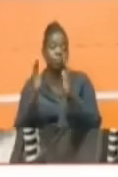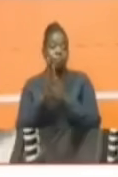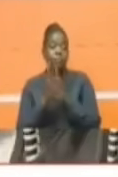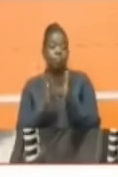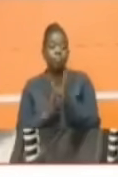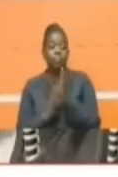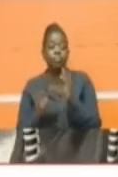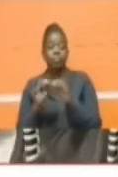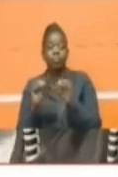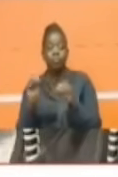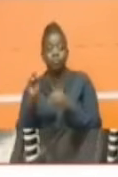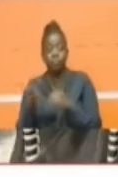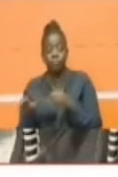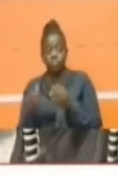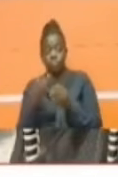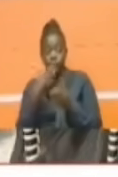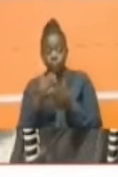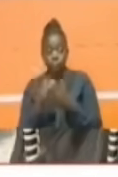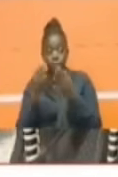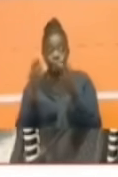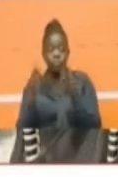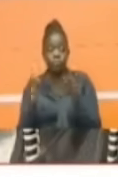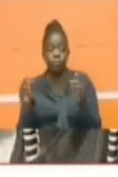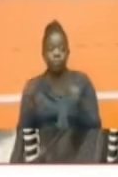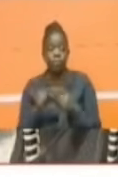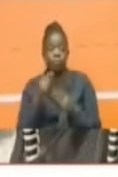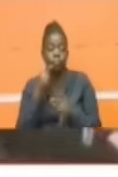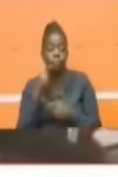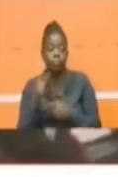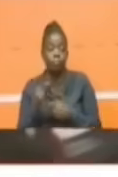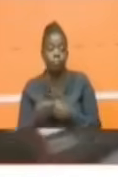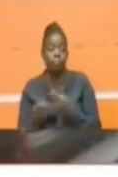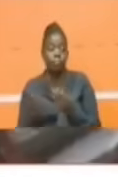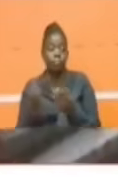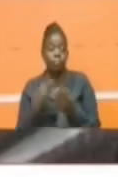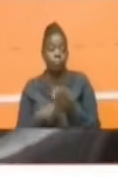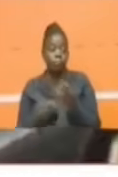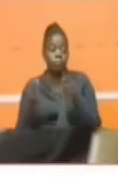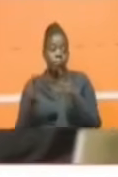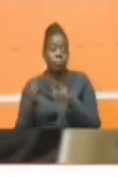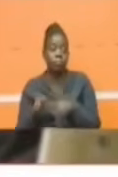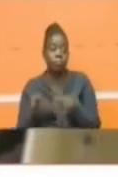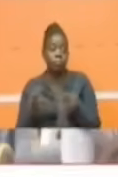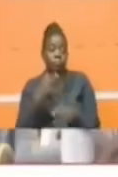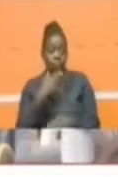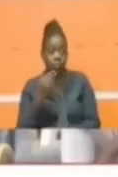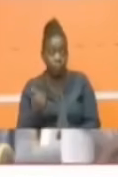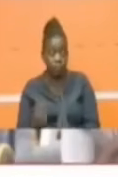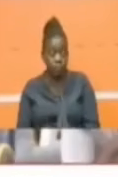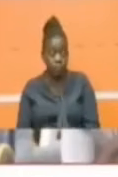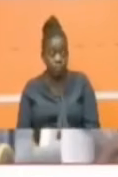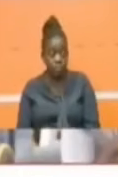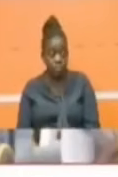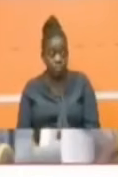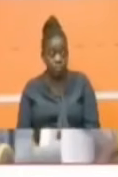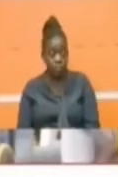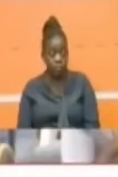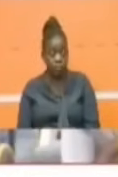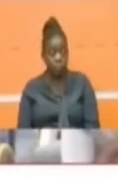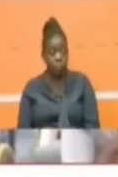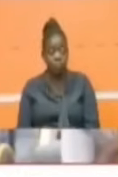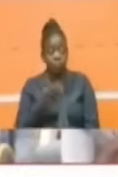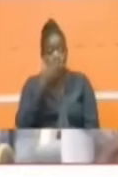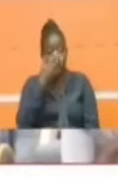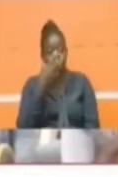lino olokola ebintu ebirungi era n'ategeza nti yakatuuka mu nyo yerisinze think to have a